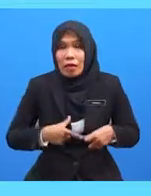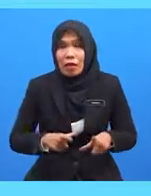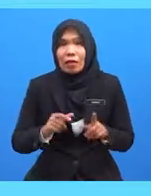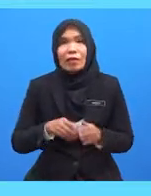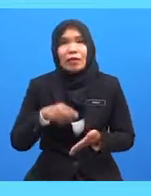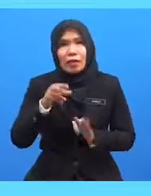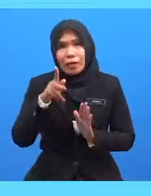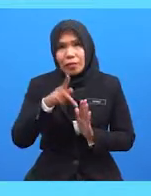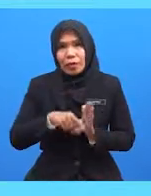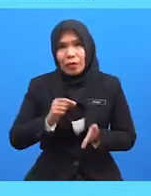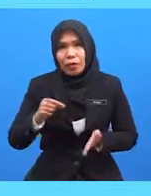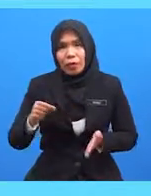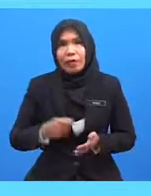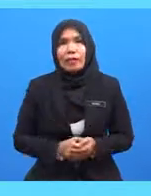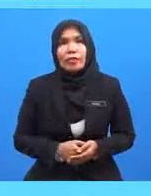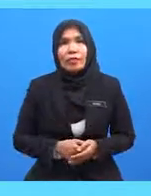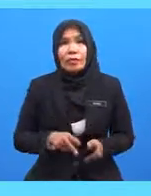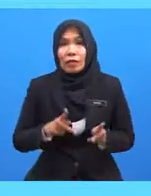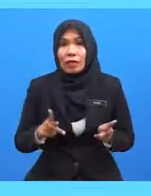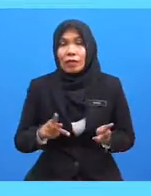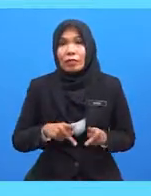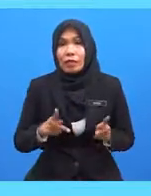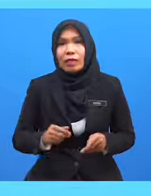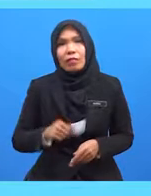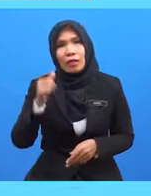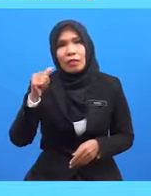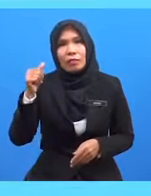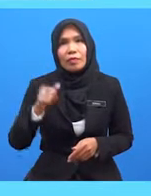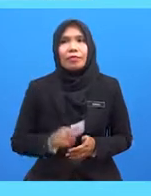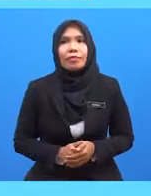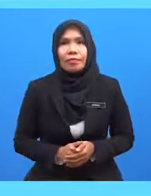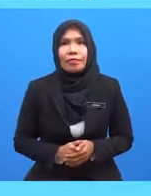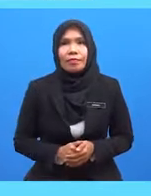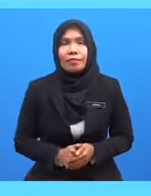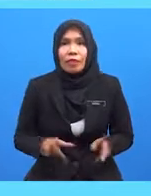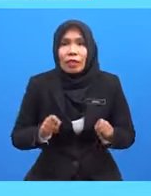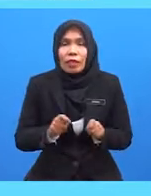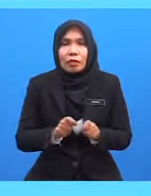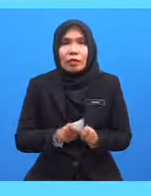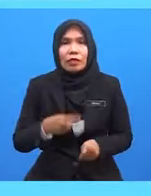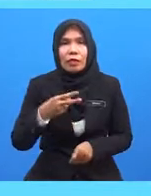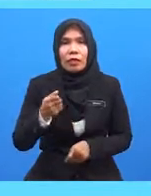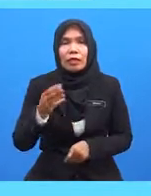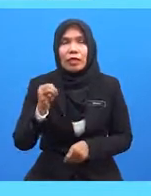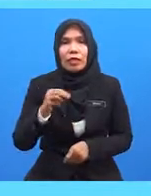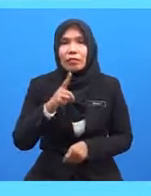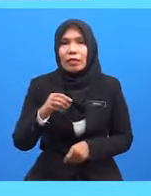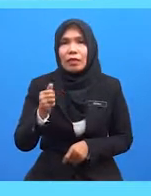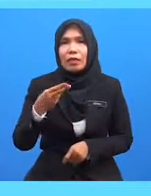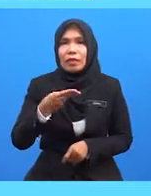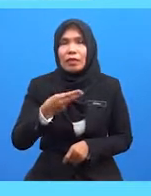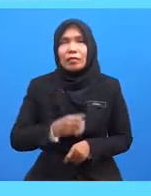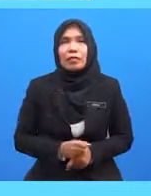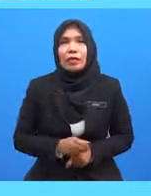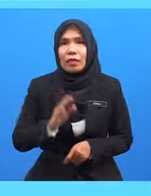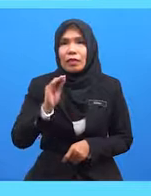dan kesusastraan seperti Hamzah Pangsuri dengan